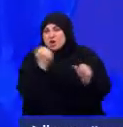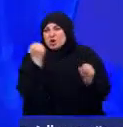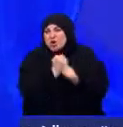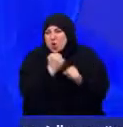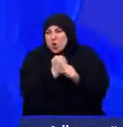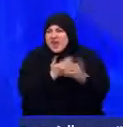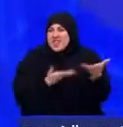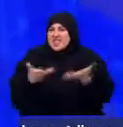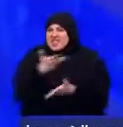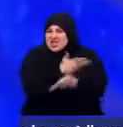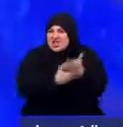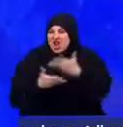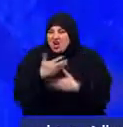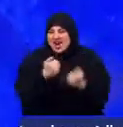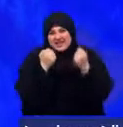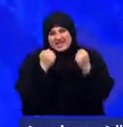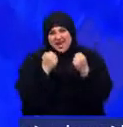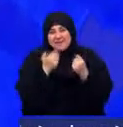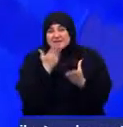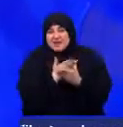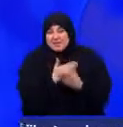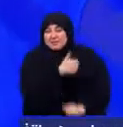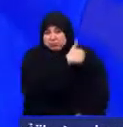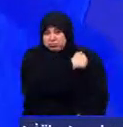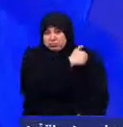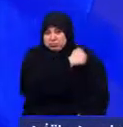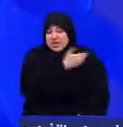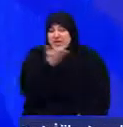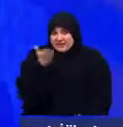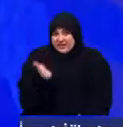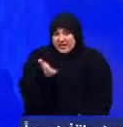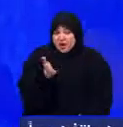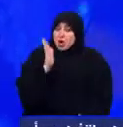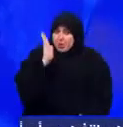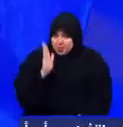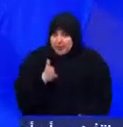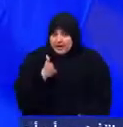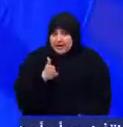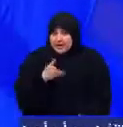هو وجود الدواء. فأنتم تعلمون أن مثلا ممكن